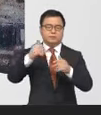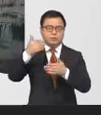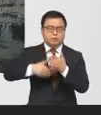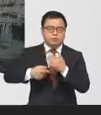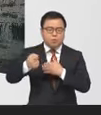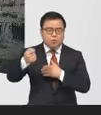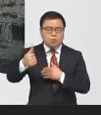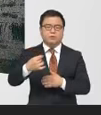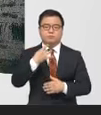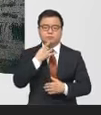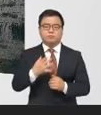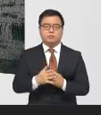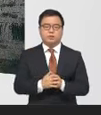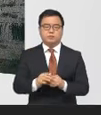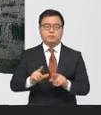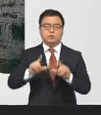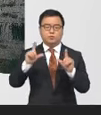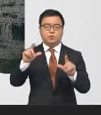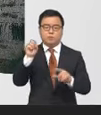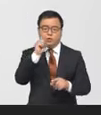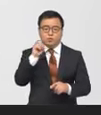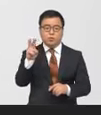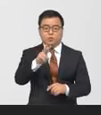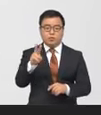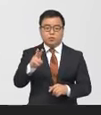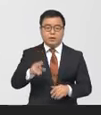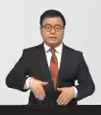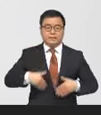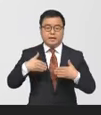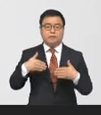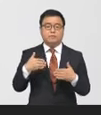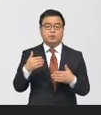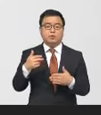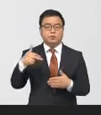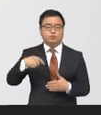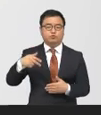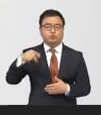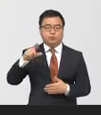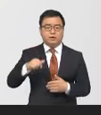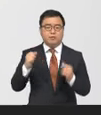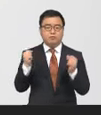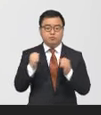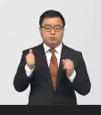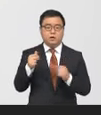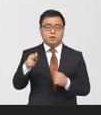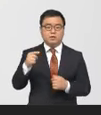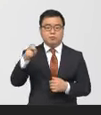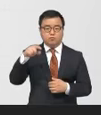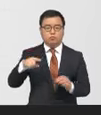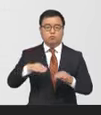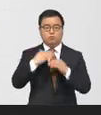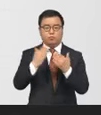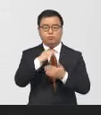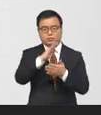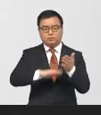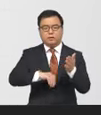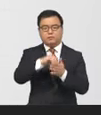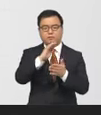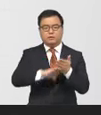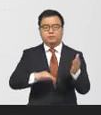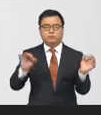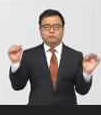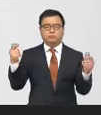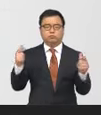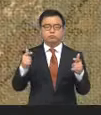사라졌습니다. 동벽의 청룡, 남벽의 주작, 북벽의 현무도 모두 회칠이 벗겨져 윤곽도 확인할 수